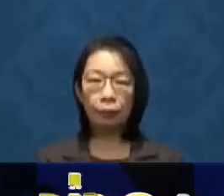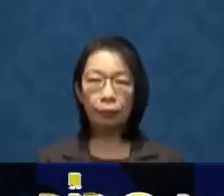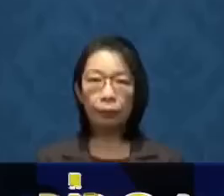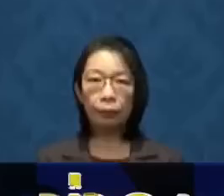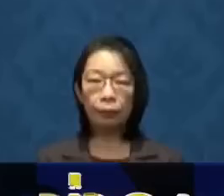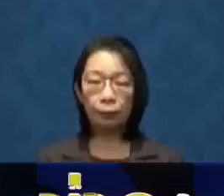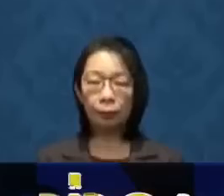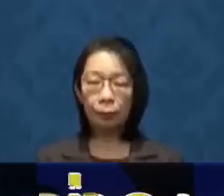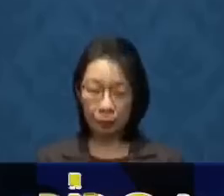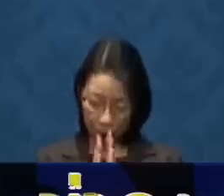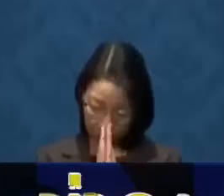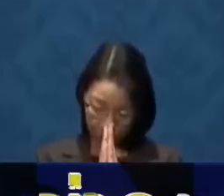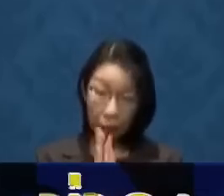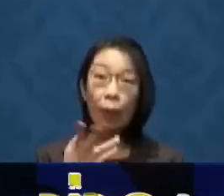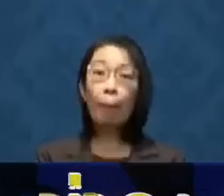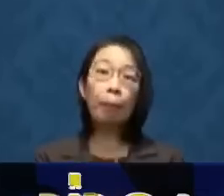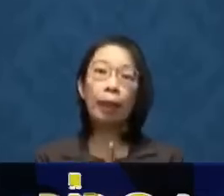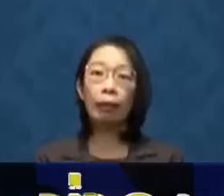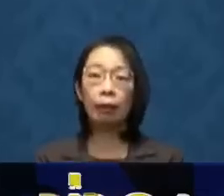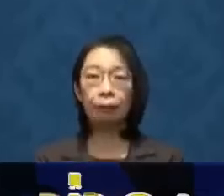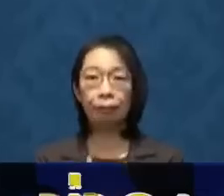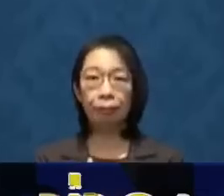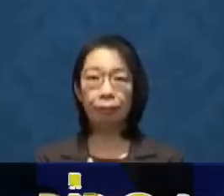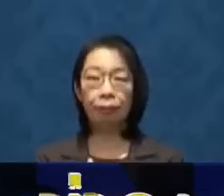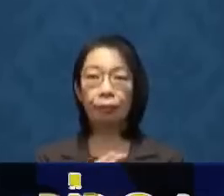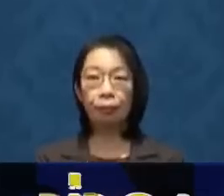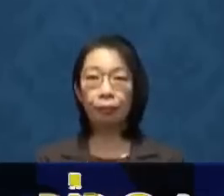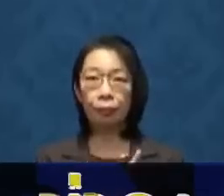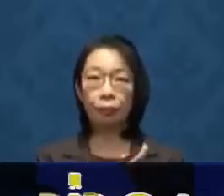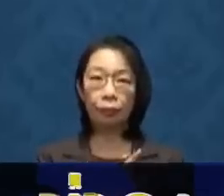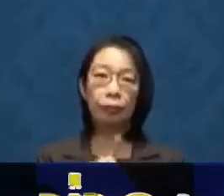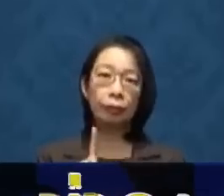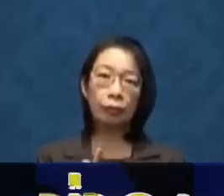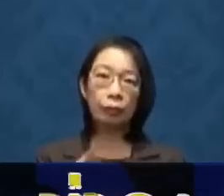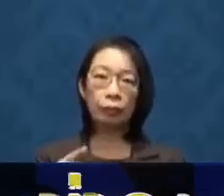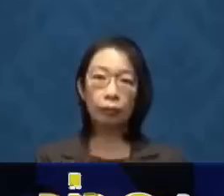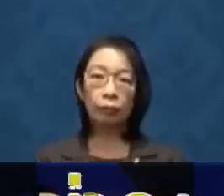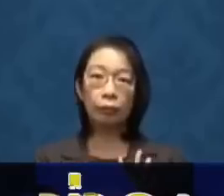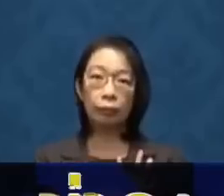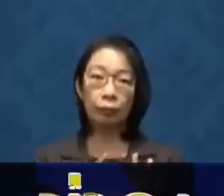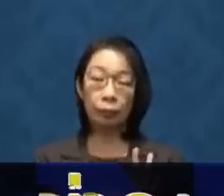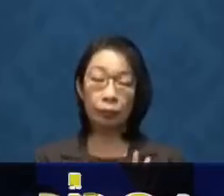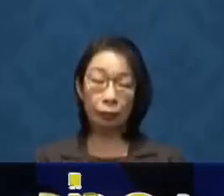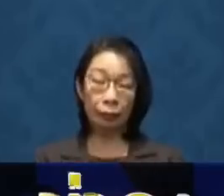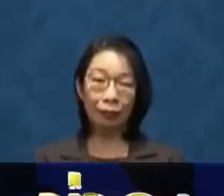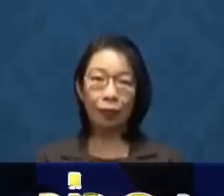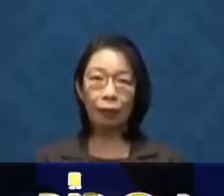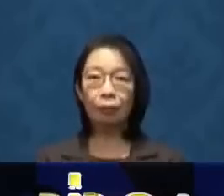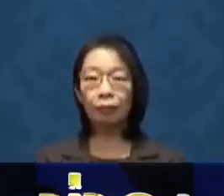405คนองประชุมไม่น้อยกว่ากึ่งหนึ่งก็คือ203คนพอตอน10นาฬิกาได้214แล้ว